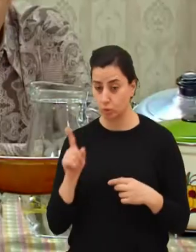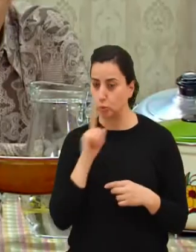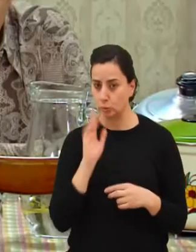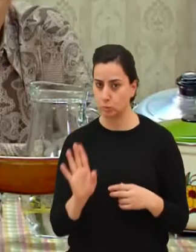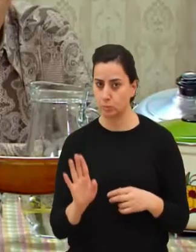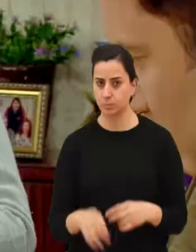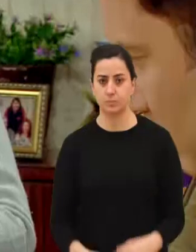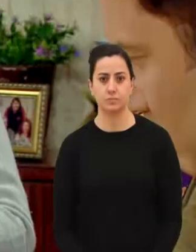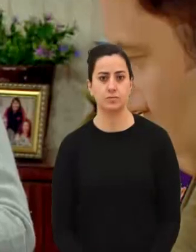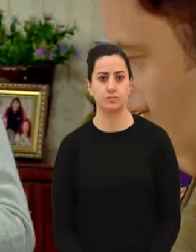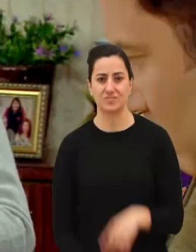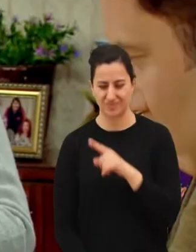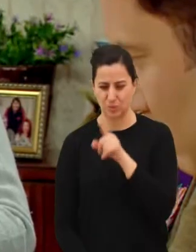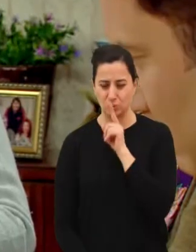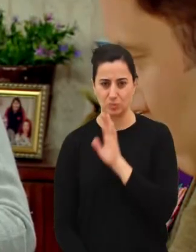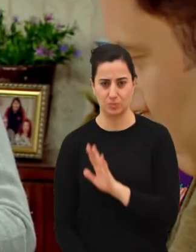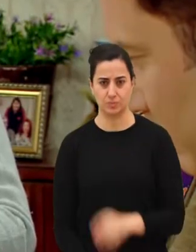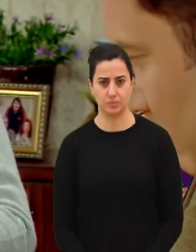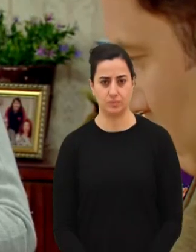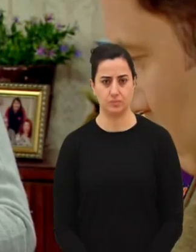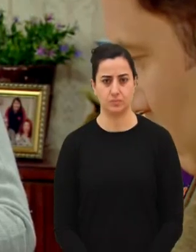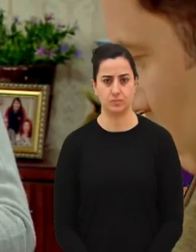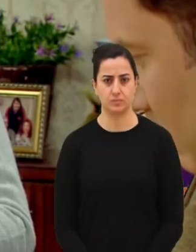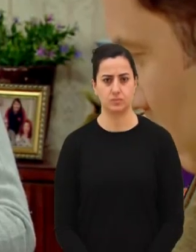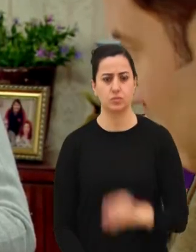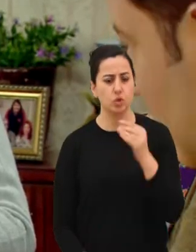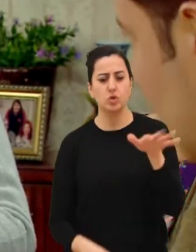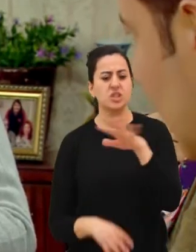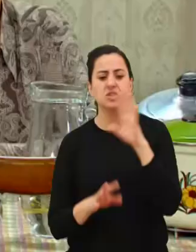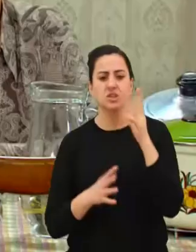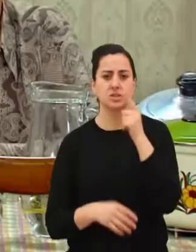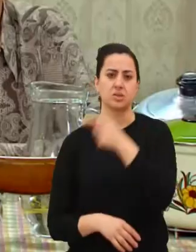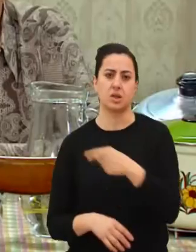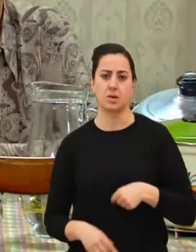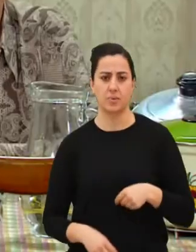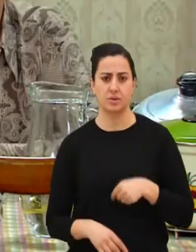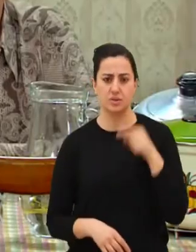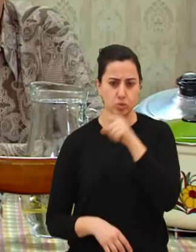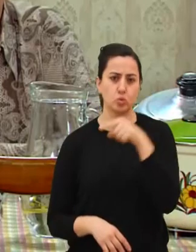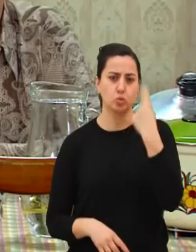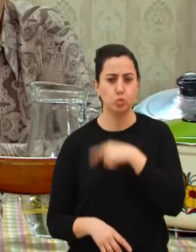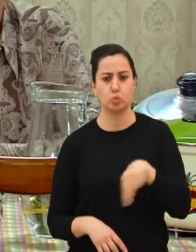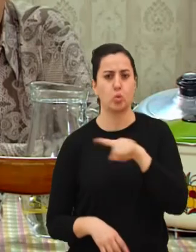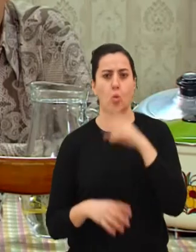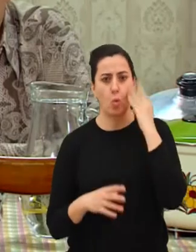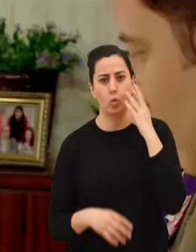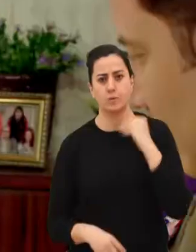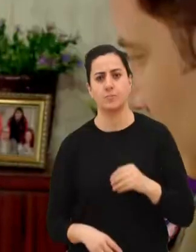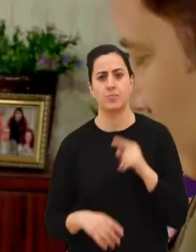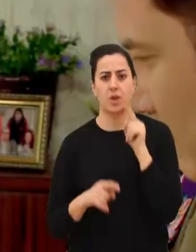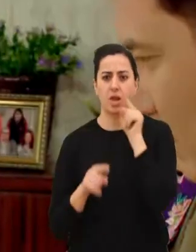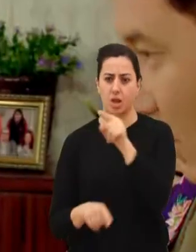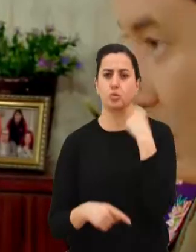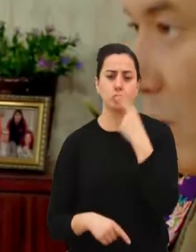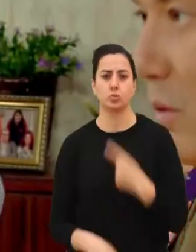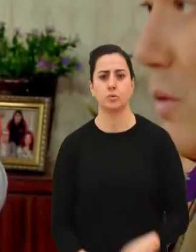sus. Sen sus Rukiye. Bu çocukları bu hale sen getirdin. Senden yüz buluyorlar ya. Devamlı senden